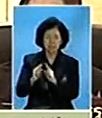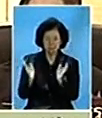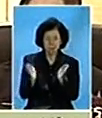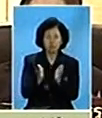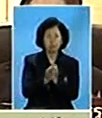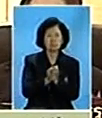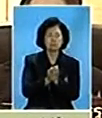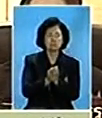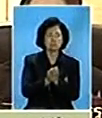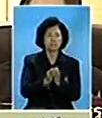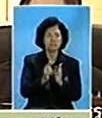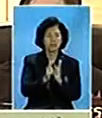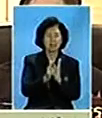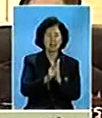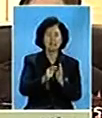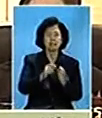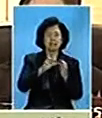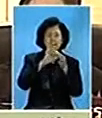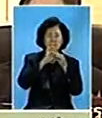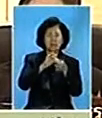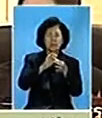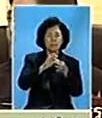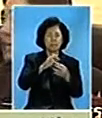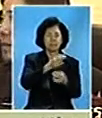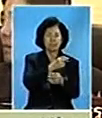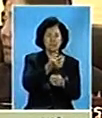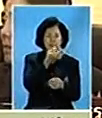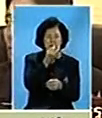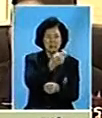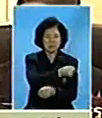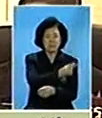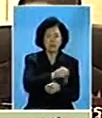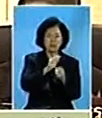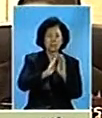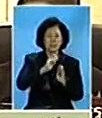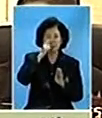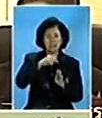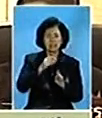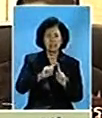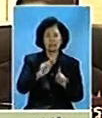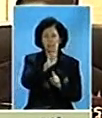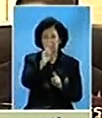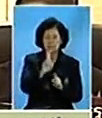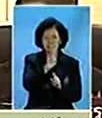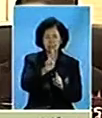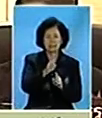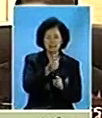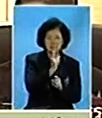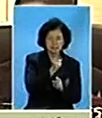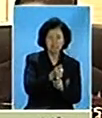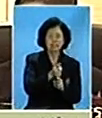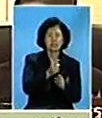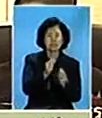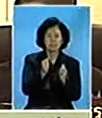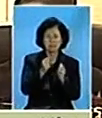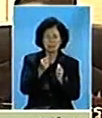ก็คือการแพทย์วิชาชีพการแพทย์แผนไทยนะอย่างที่ผมใช้สับง่ายๆว่าเออมีแท้ๆแล้วก็มีแท้ๆแล้วก็บ